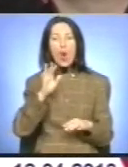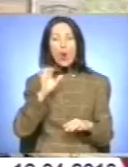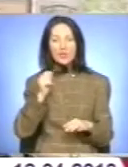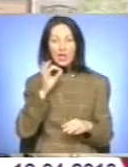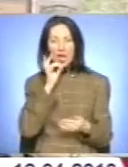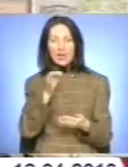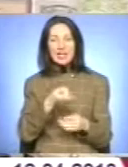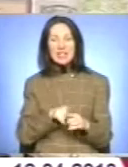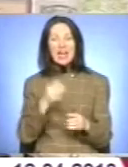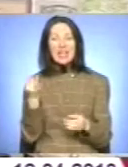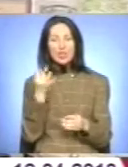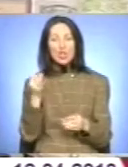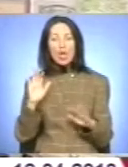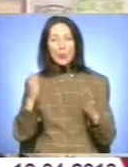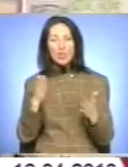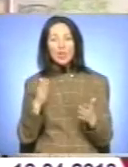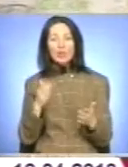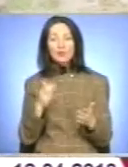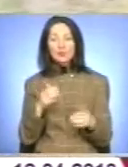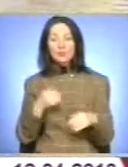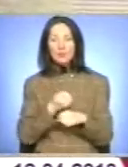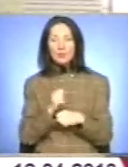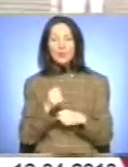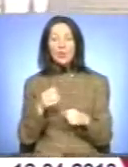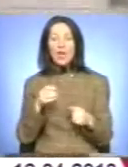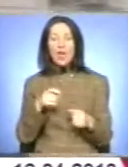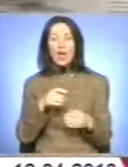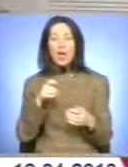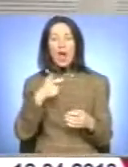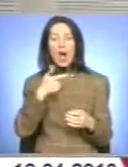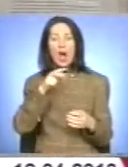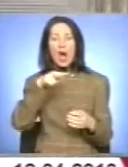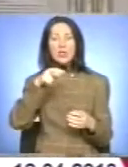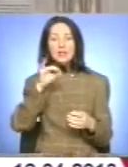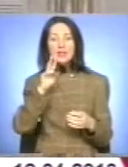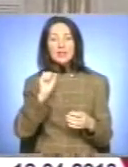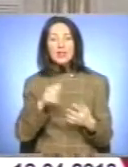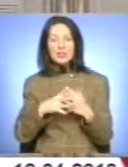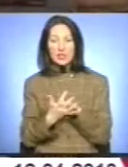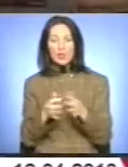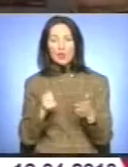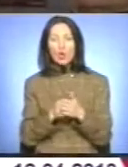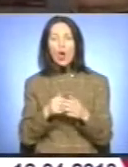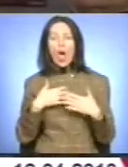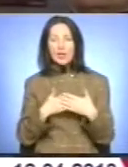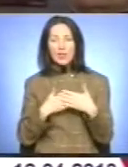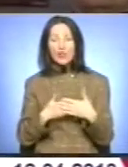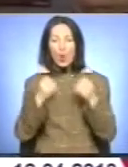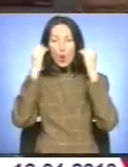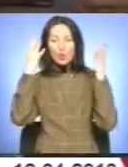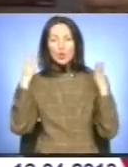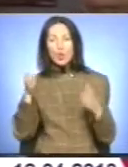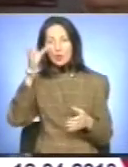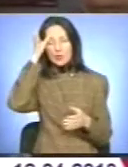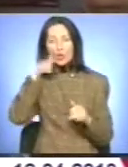подія підштовхнула галицьке селянство до активного політичного життя, культурного і освітнього розвитку краю. Це стало основою,